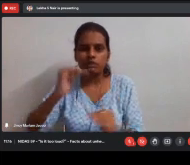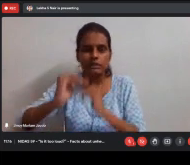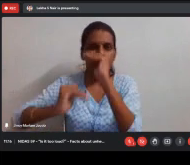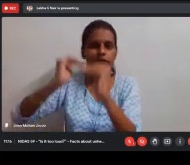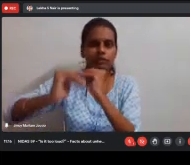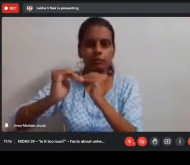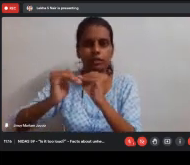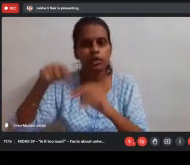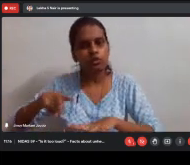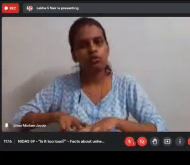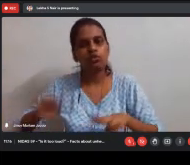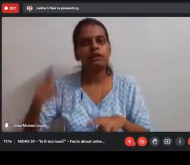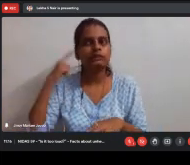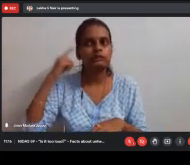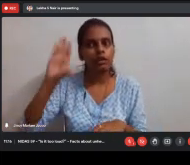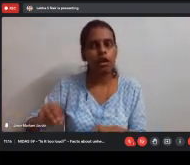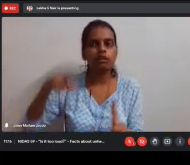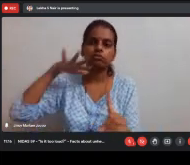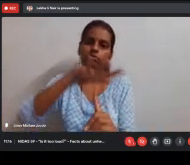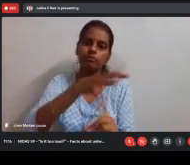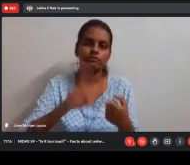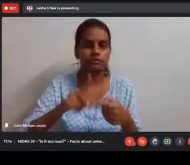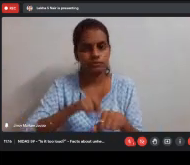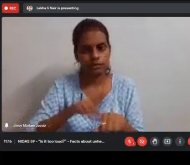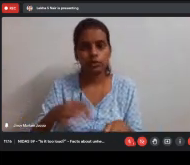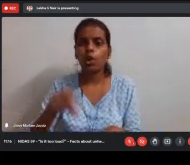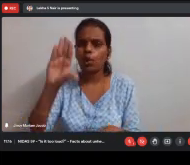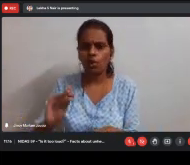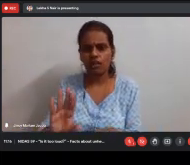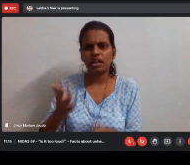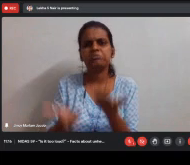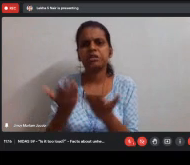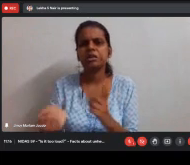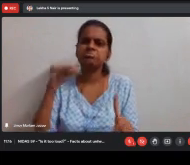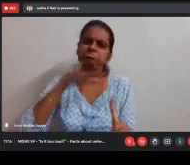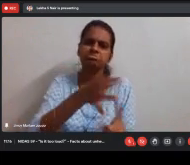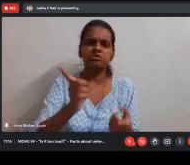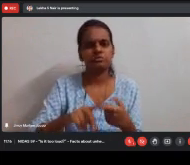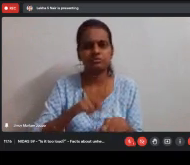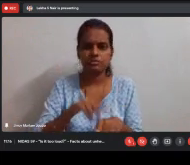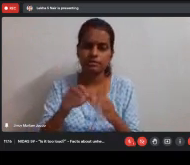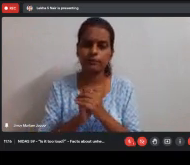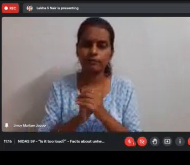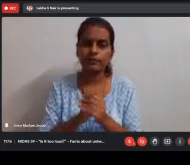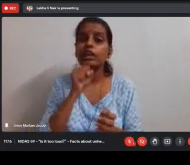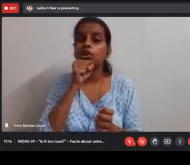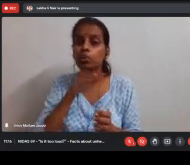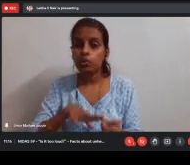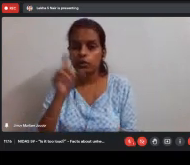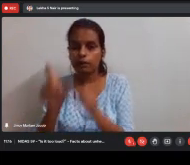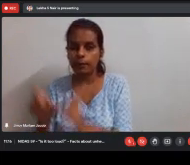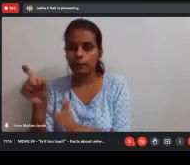ചെലുത്തും. വ്യക്തിയുടെ സംസാരം, ഭാഷ, ഭാഷ മനസ്സിലാക്കാനുള്ള കഴിവ്,